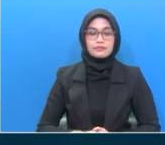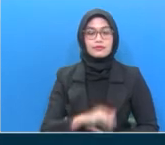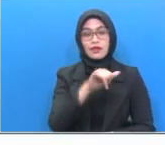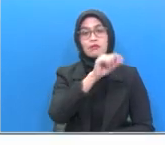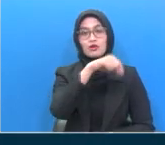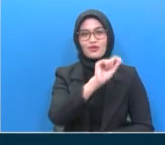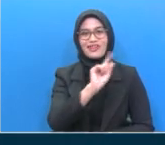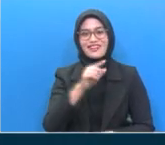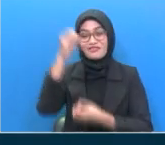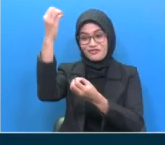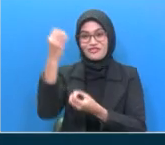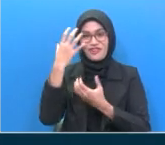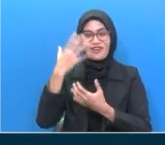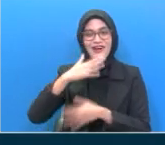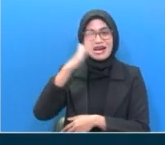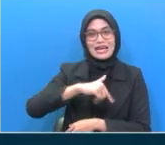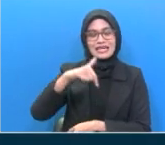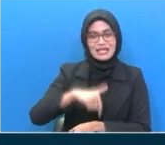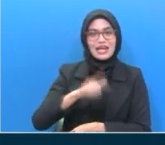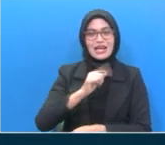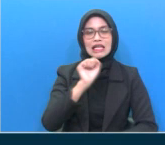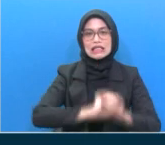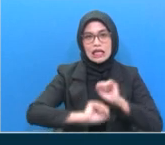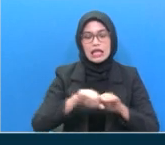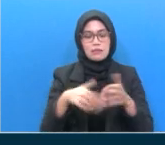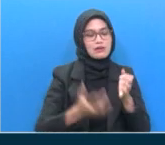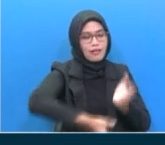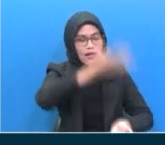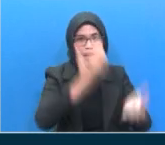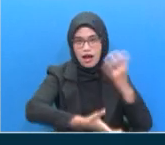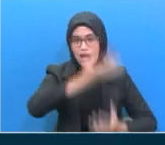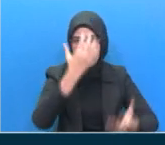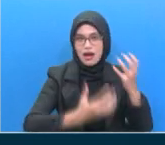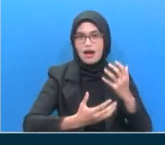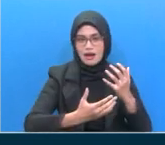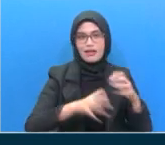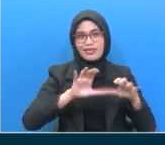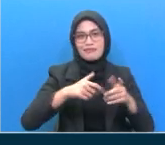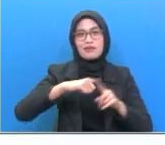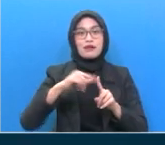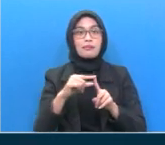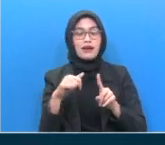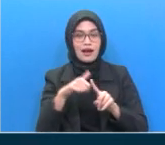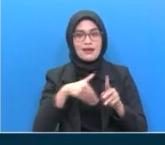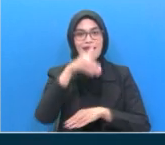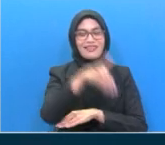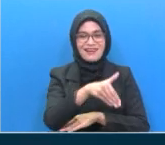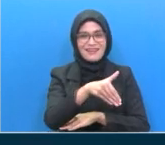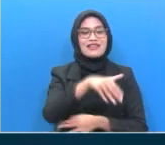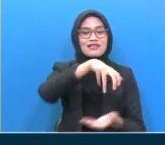kami peroleh hari ini ada kegiatan pembedahan yang dilakukan oleh KPK di Kementerian Sosial